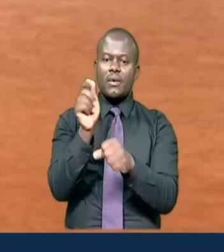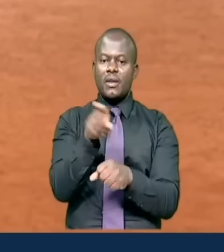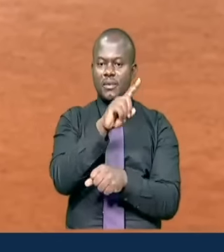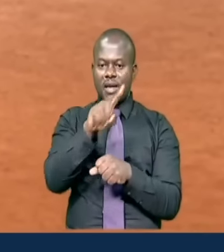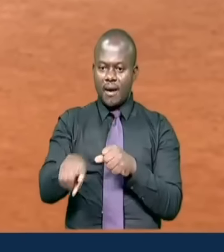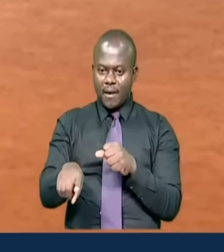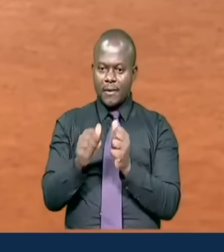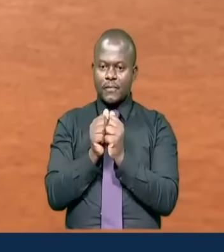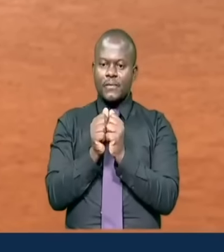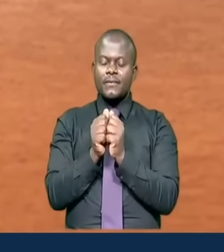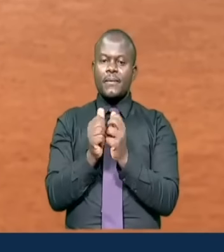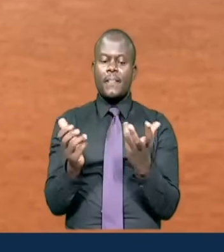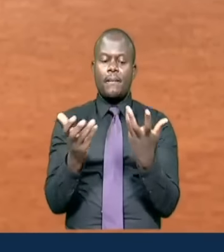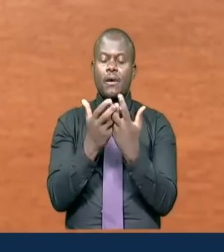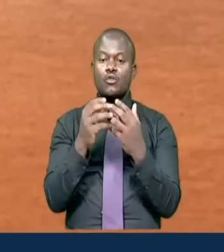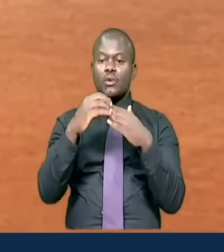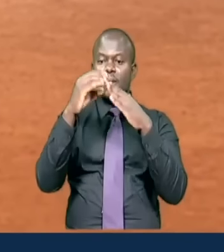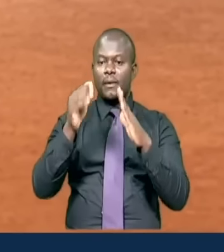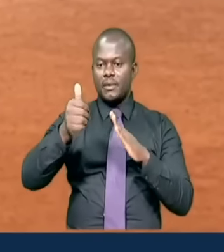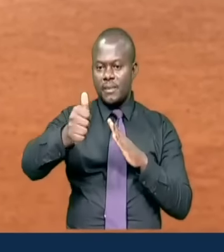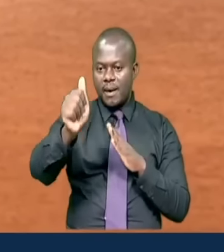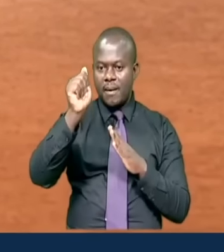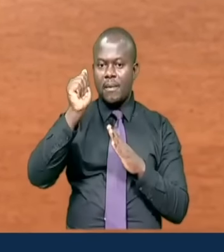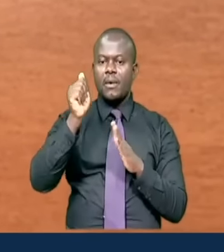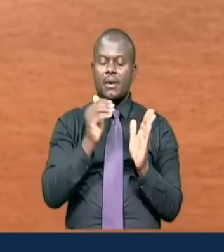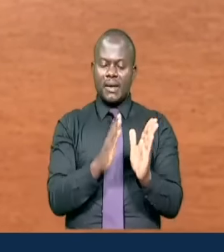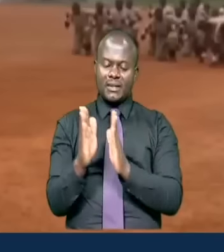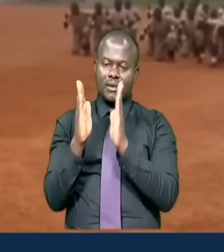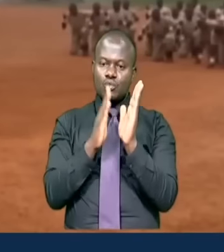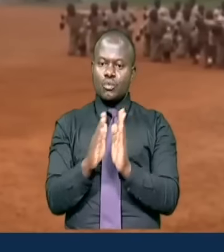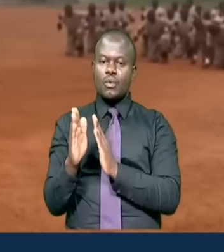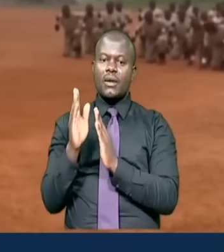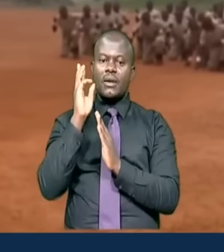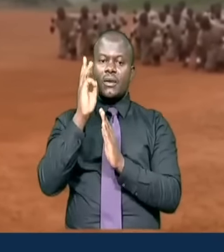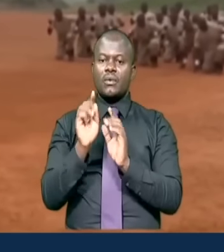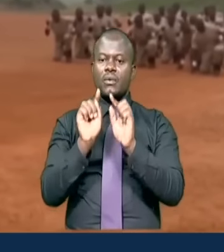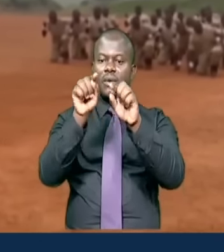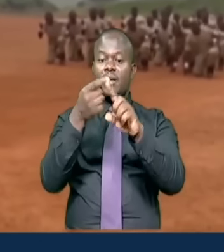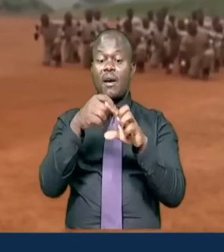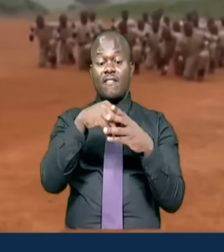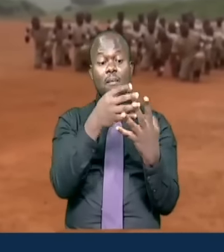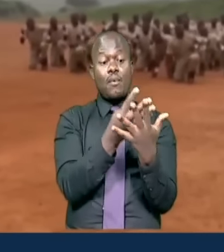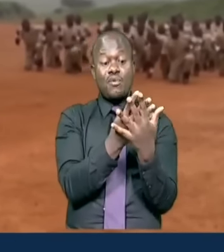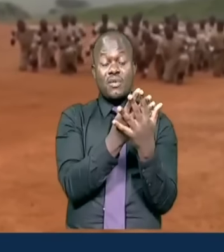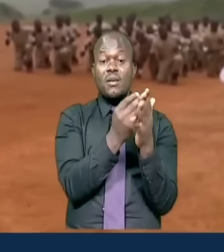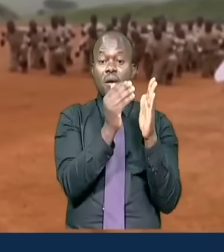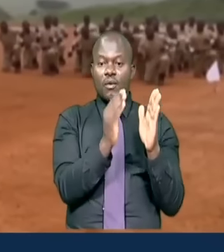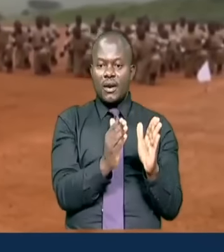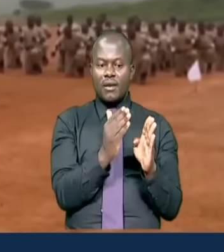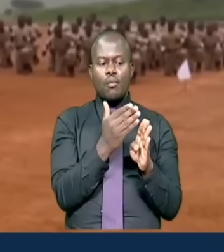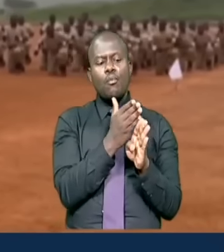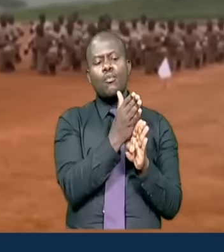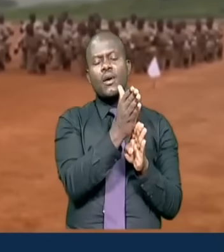ibyaha bahuzwe n'abayobozi babo bategurwe bazajya nibava mu magororero bazajya gukora iki